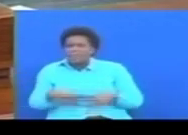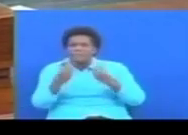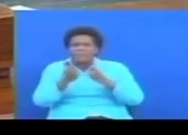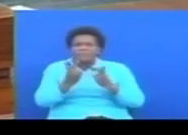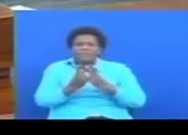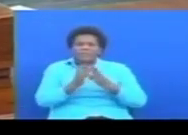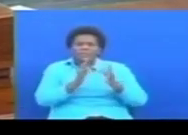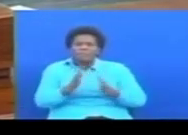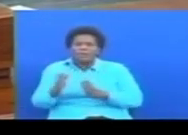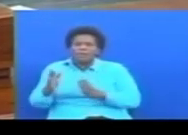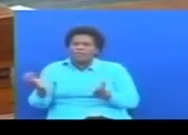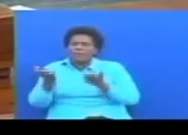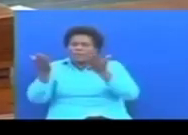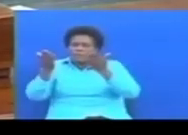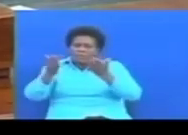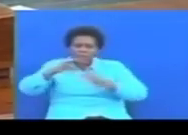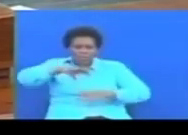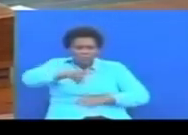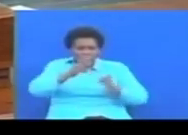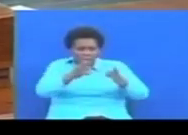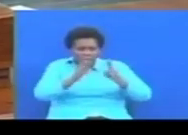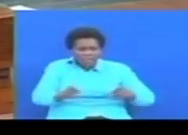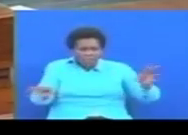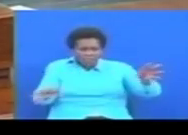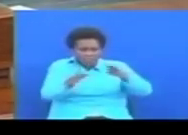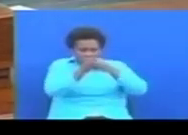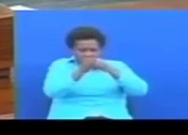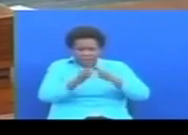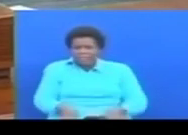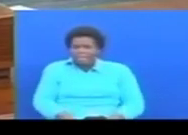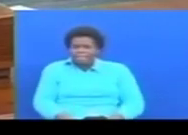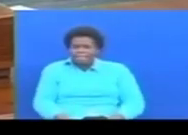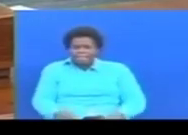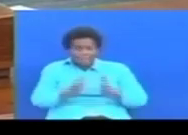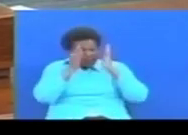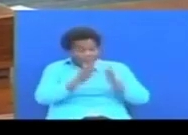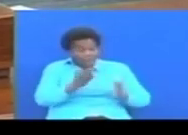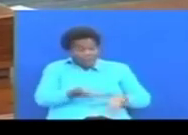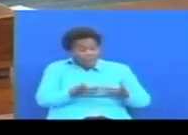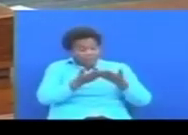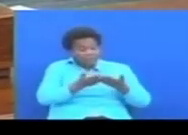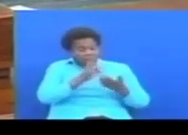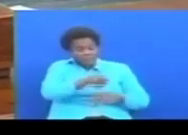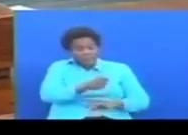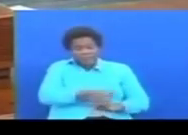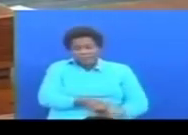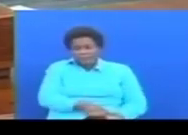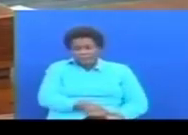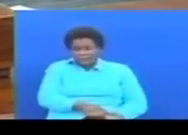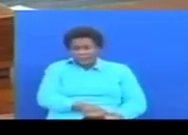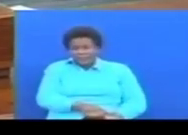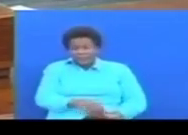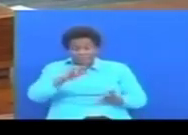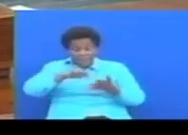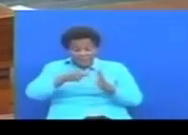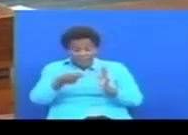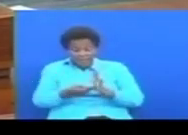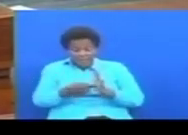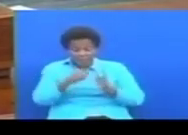na mipango ya mkoa wa Kagera kwa ujumla wake. Mheshimiwa Naibu Spika, baadhi ya mikakati